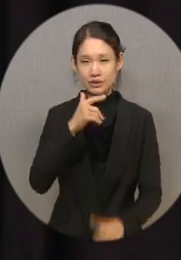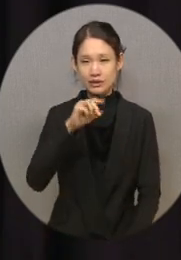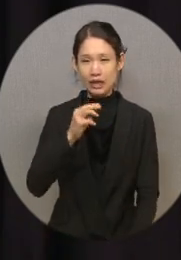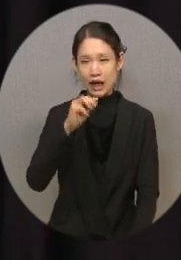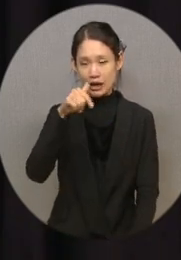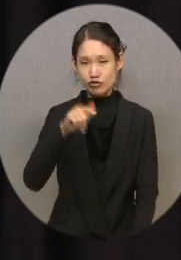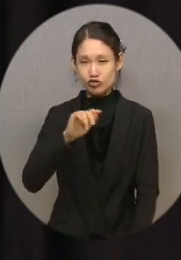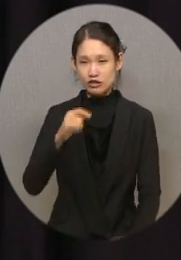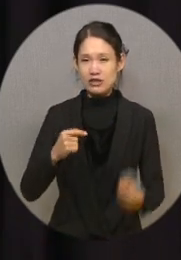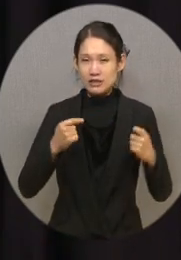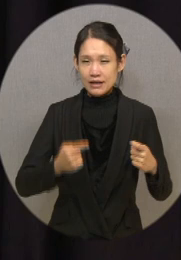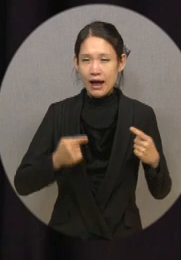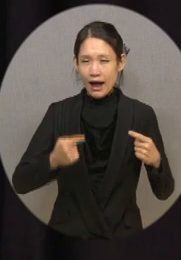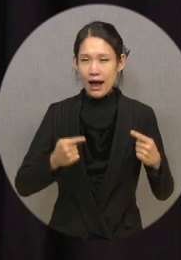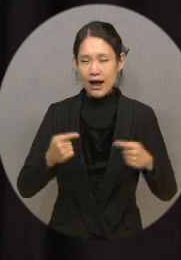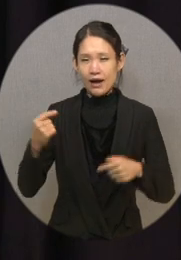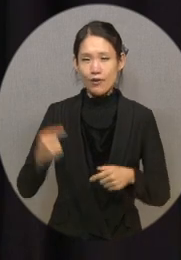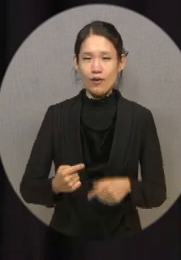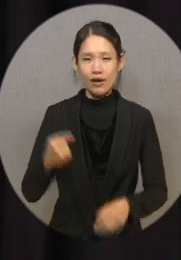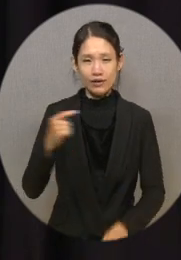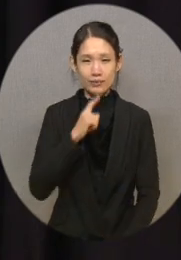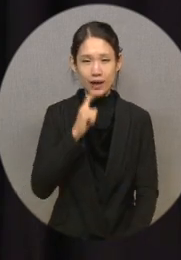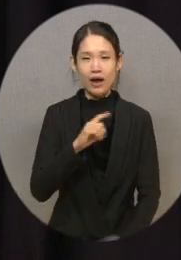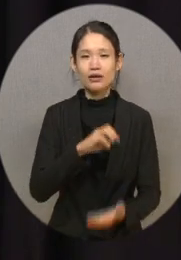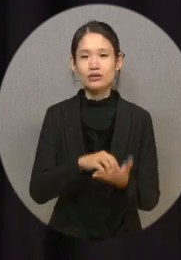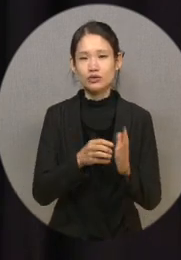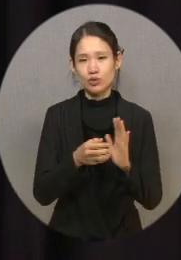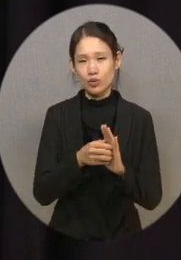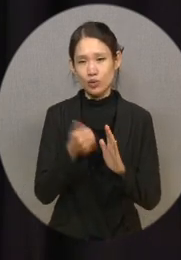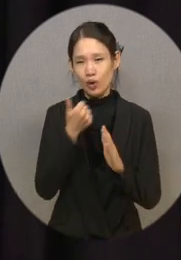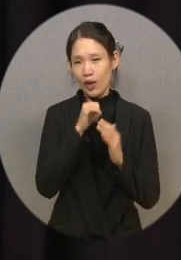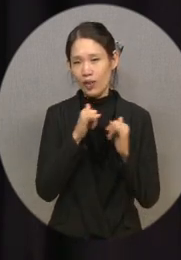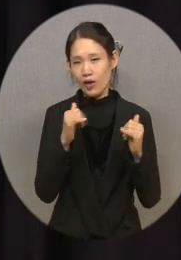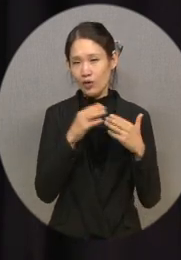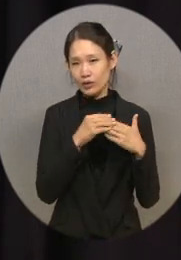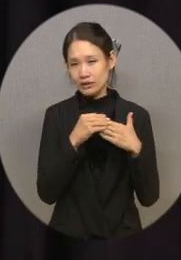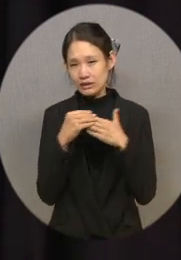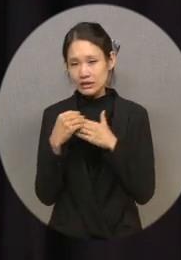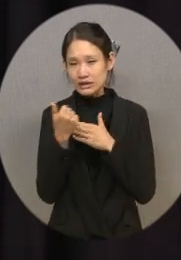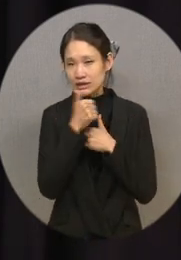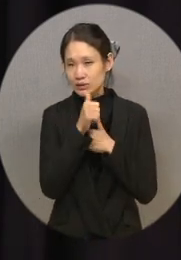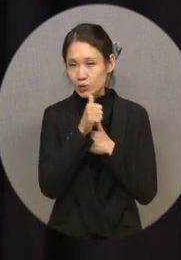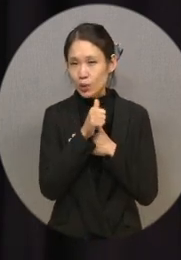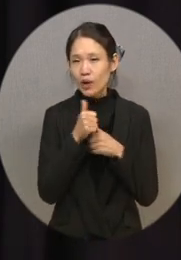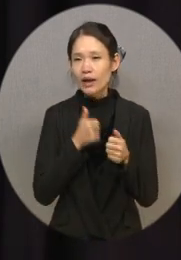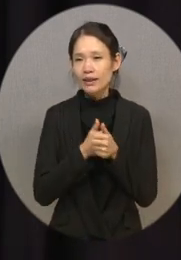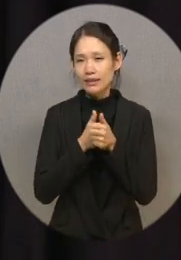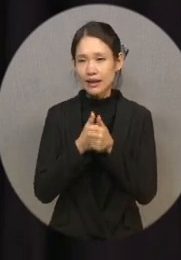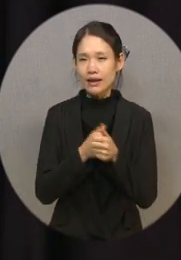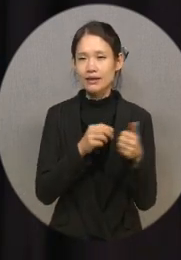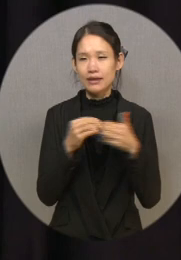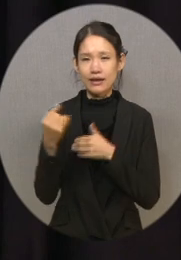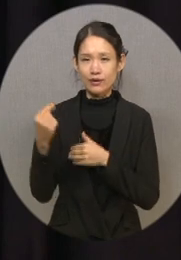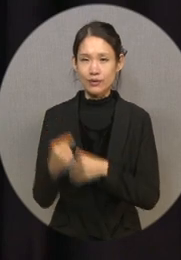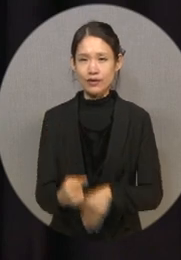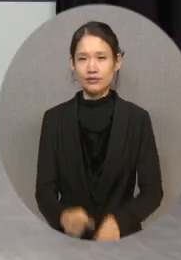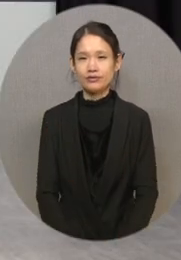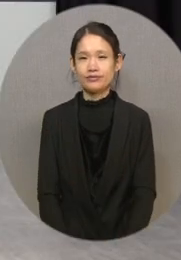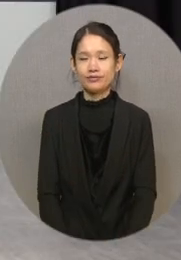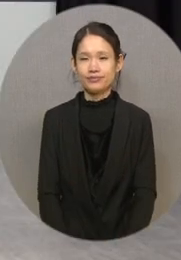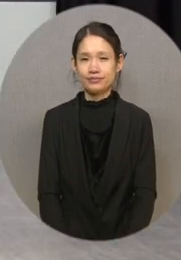내려왔다 할 정도로 조금 그 안내원의 인도 따라서 잘 내려왔습니다.